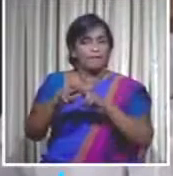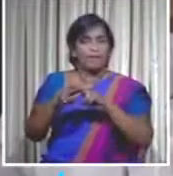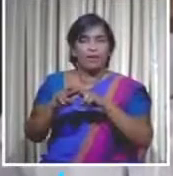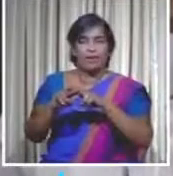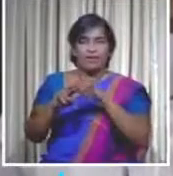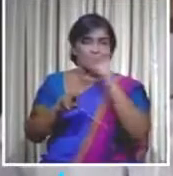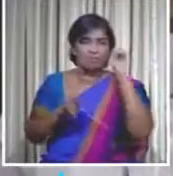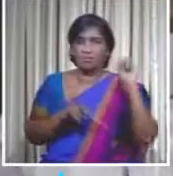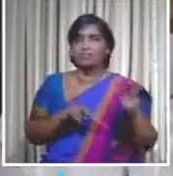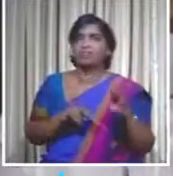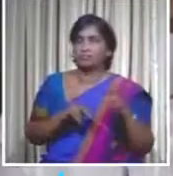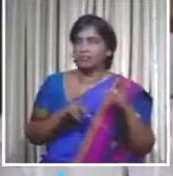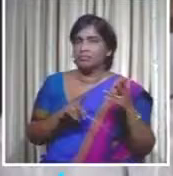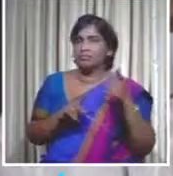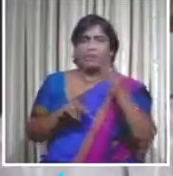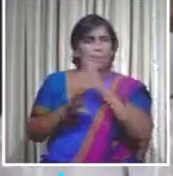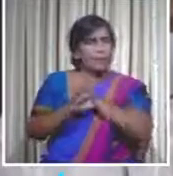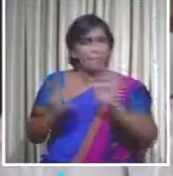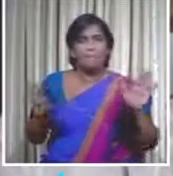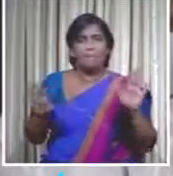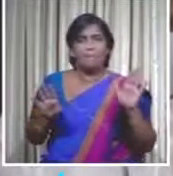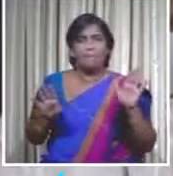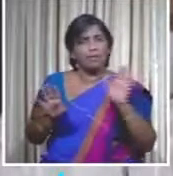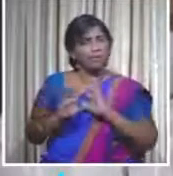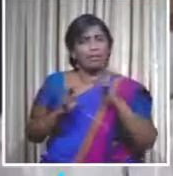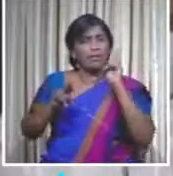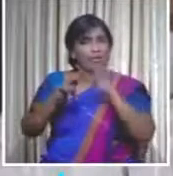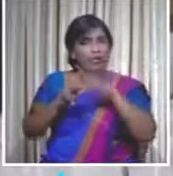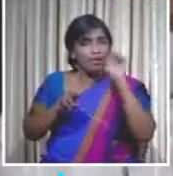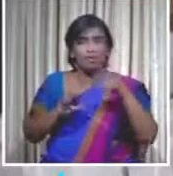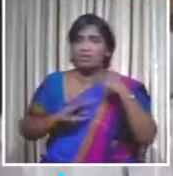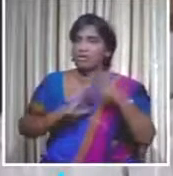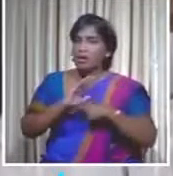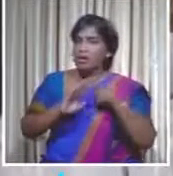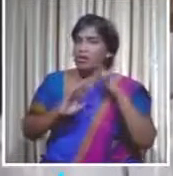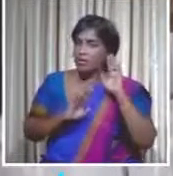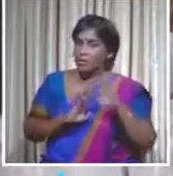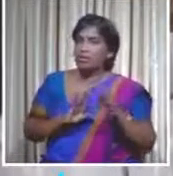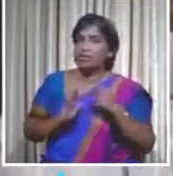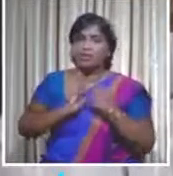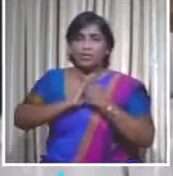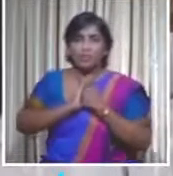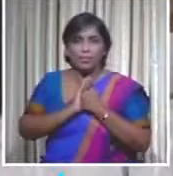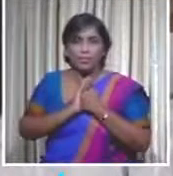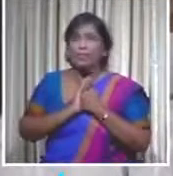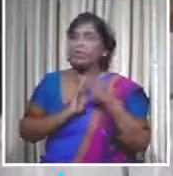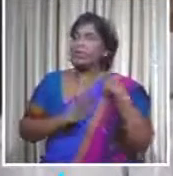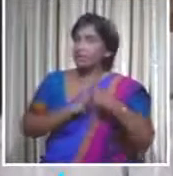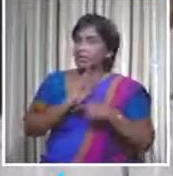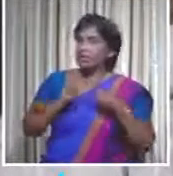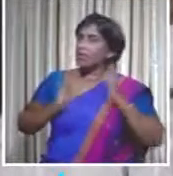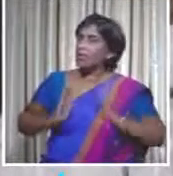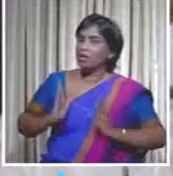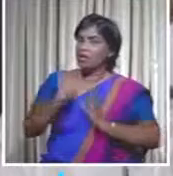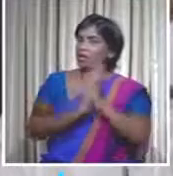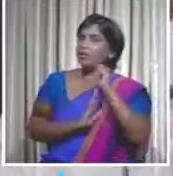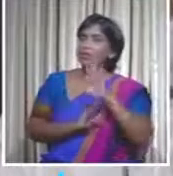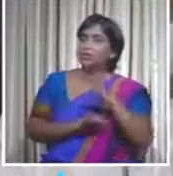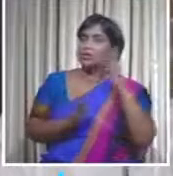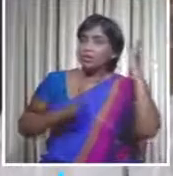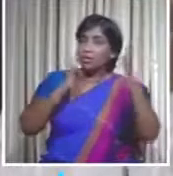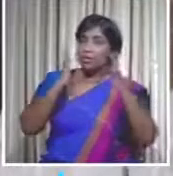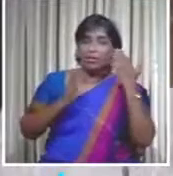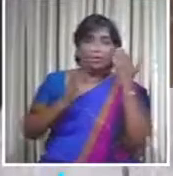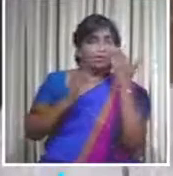දාන්න එපා. දාන්න යනවා. එහෙම කරන්න එපා. එහෙම කරා නම් මේ රටේ තිබෙන ගෞරවයට මේ රටේ මානව හිමිකම් පිළිබඳ ලෝකයා